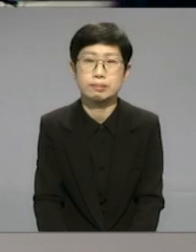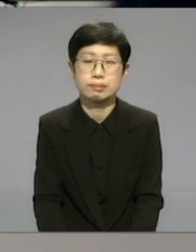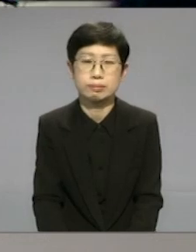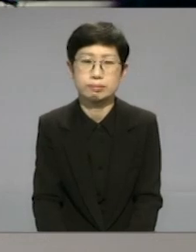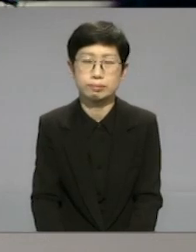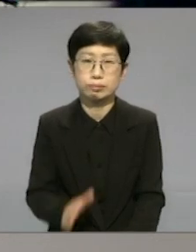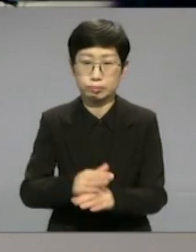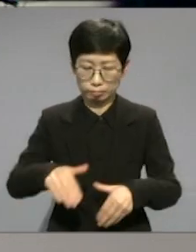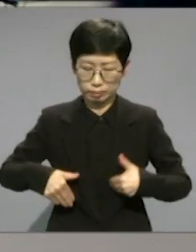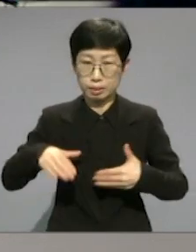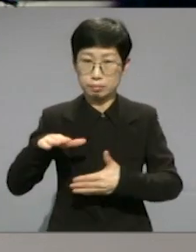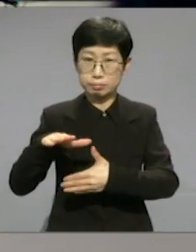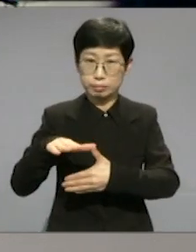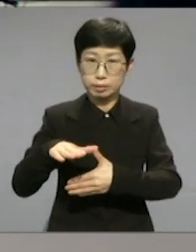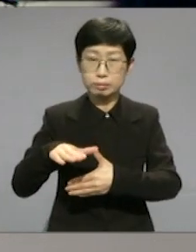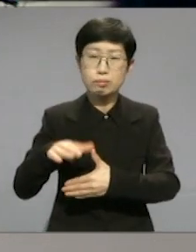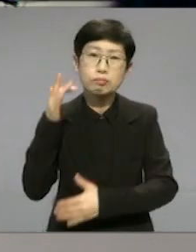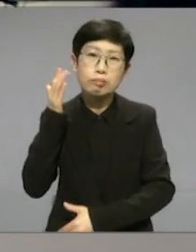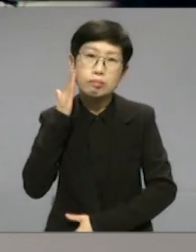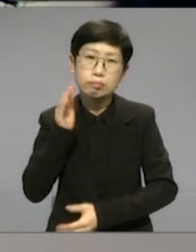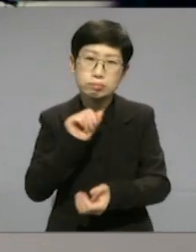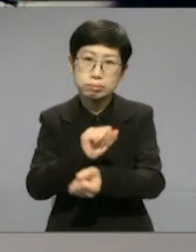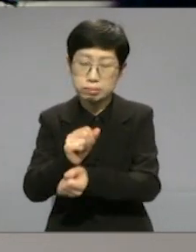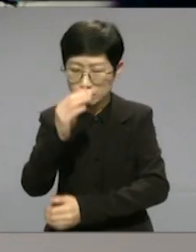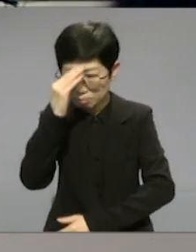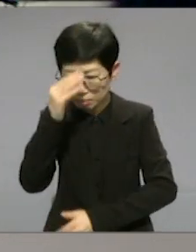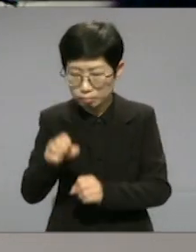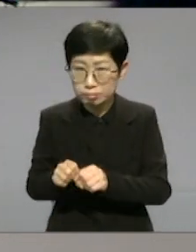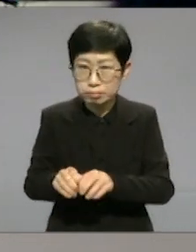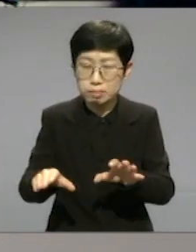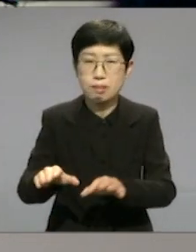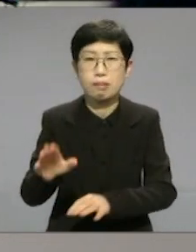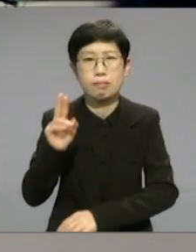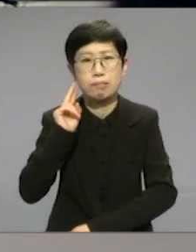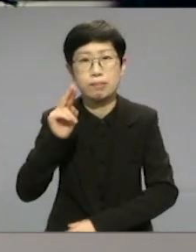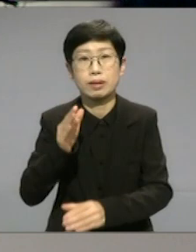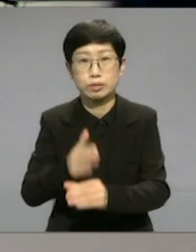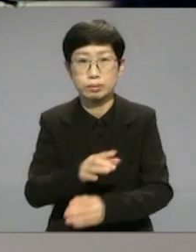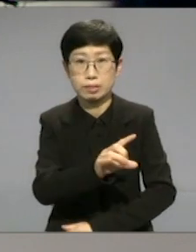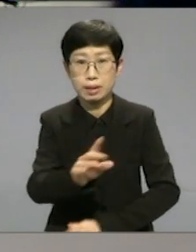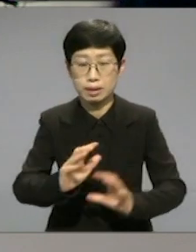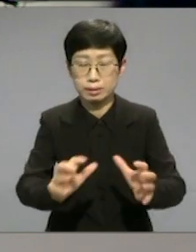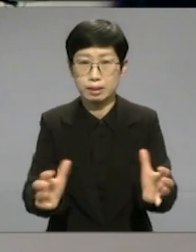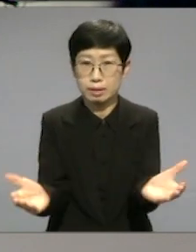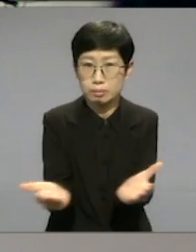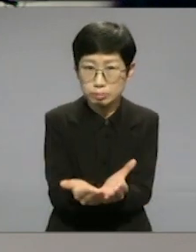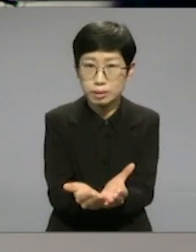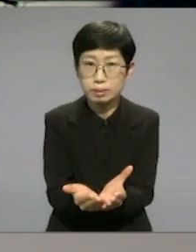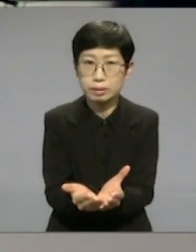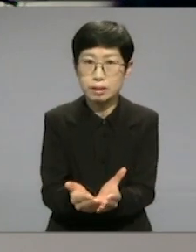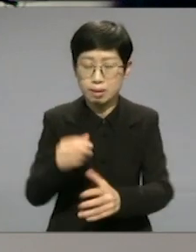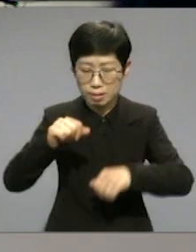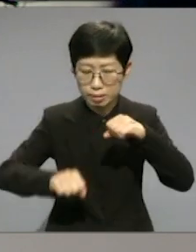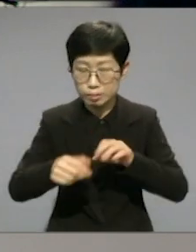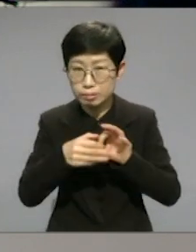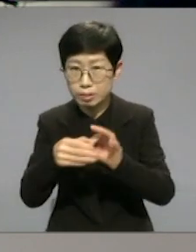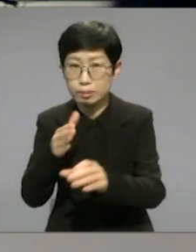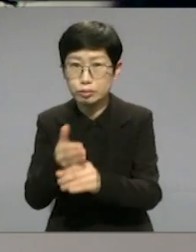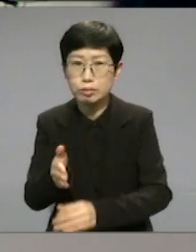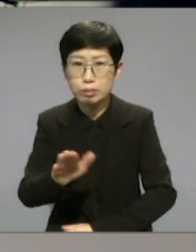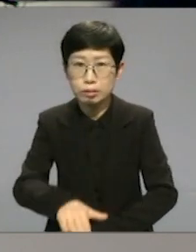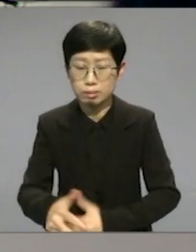네, 중남미에서 댕기열이 역대급 확산세를 보이고 있습니다. 각국이 대응에 나섰지만 공중보건 시스템이